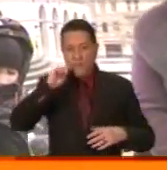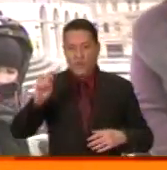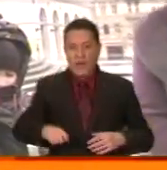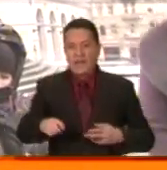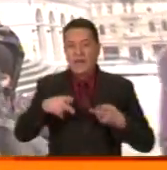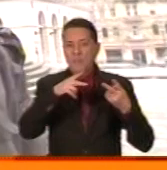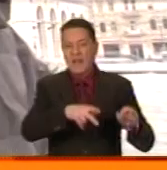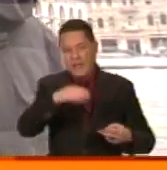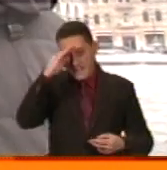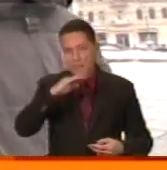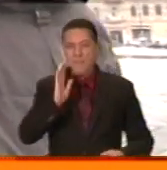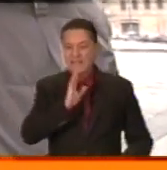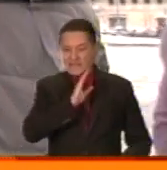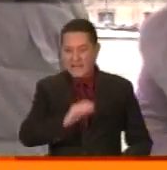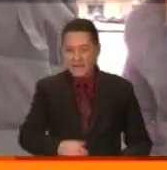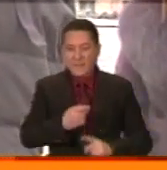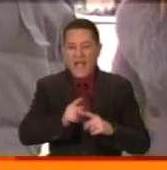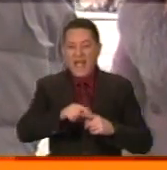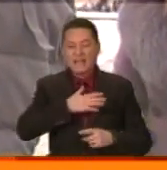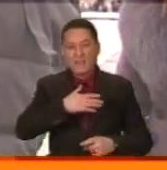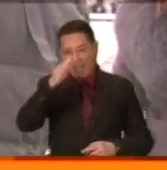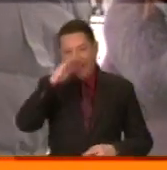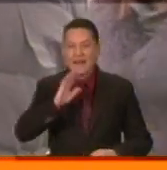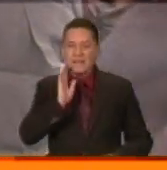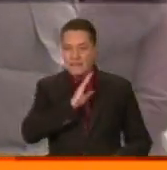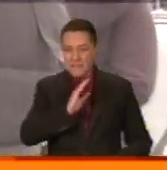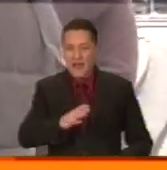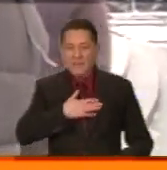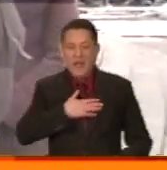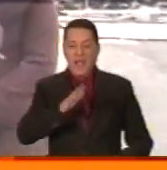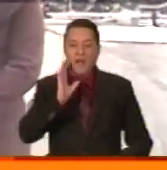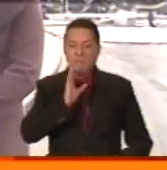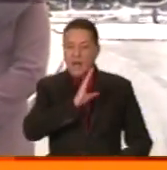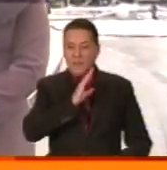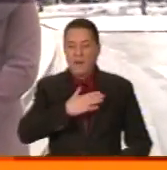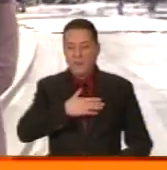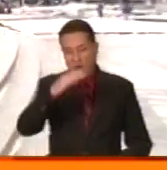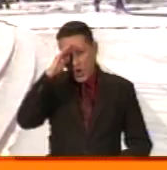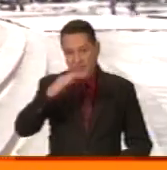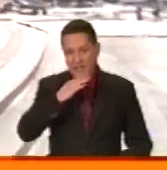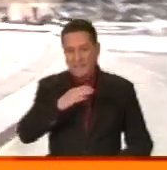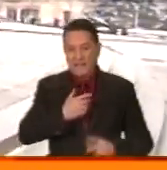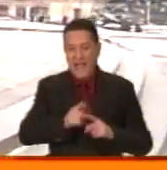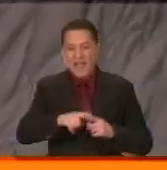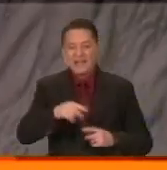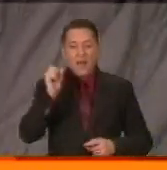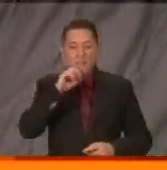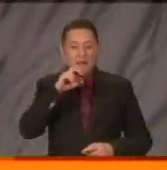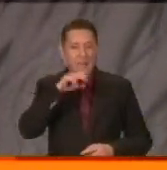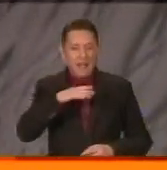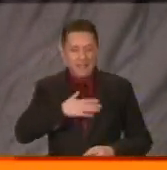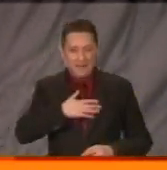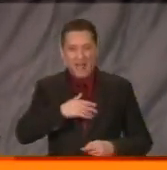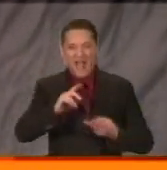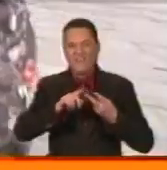приїхали батьки. Це мої батьки. Моя мама і мій батько. А це Кісо, моя племянниця. Вона